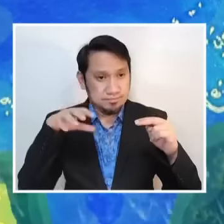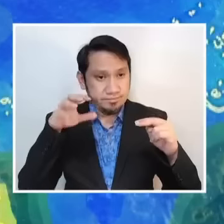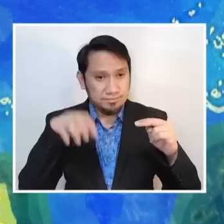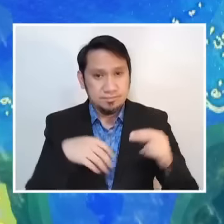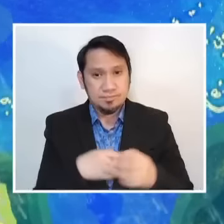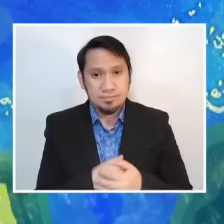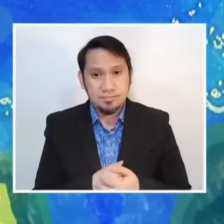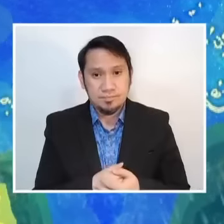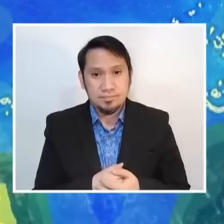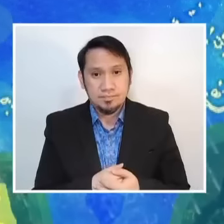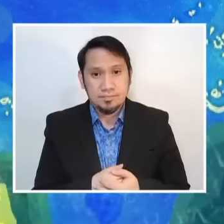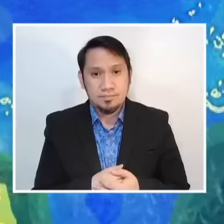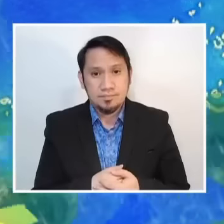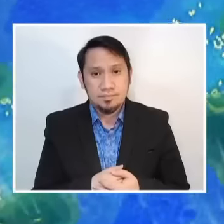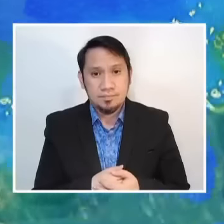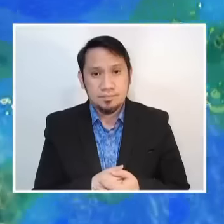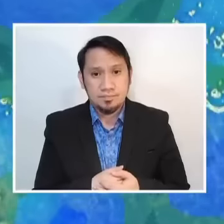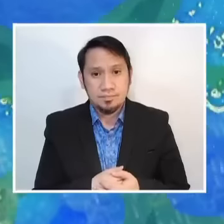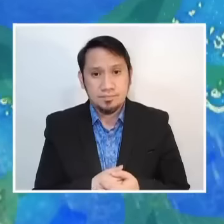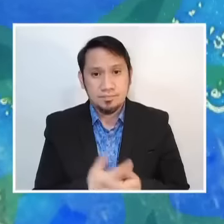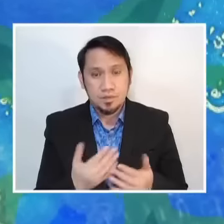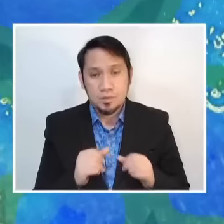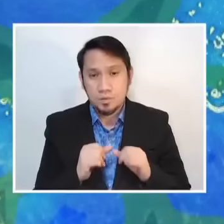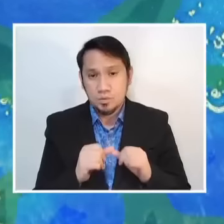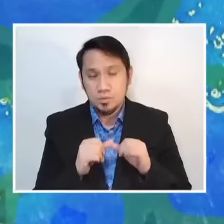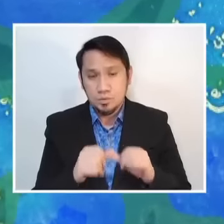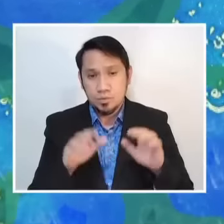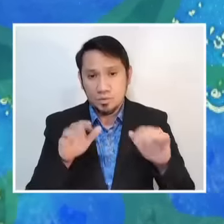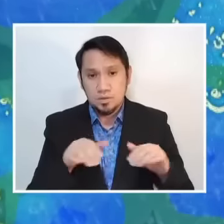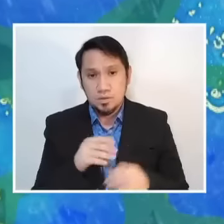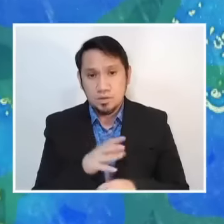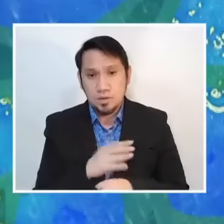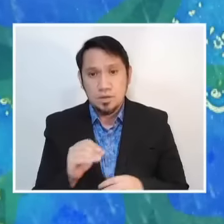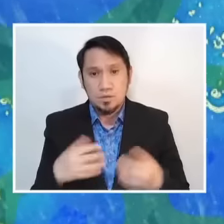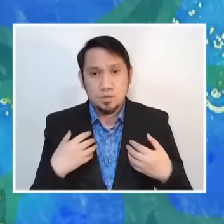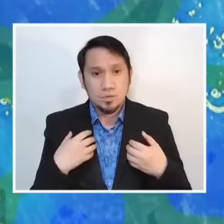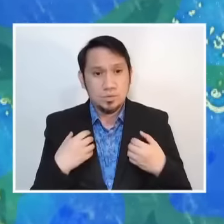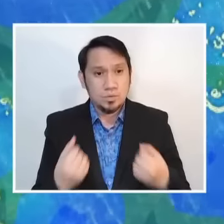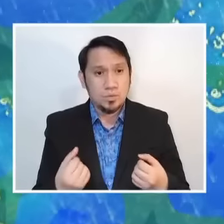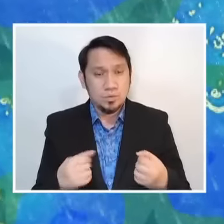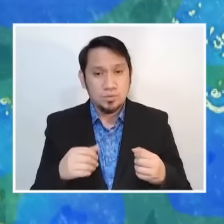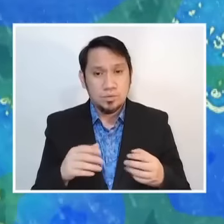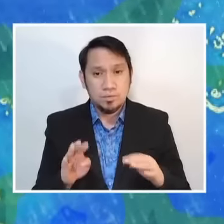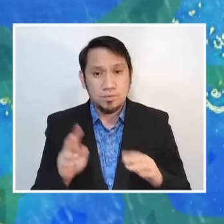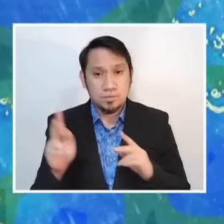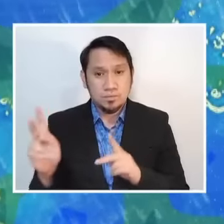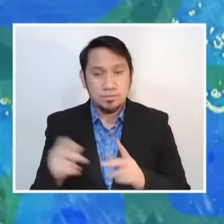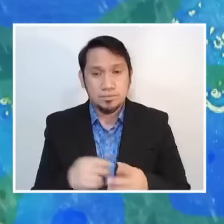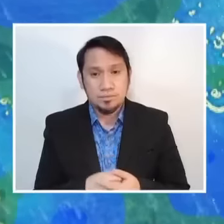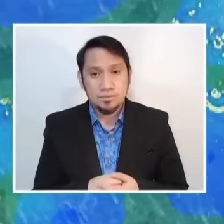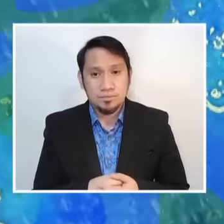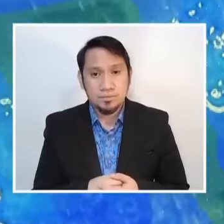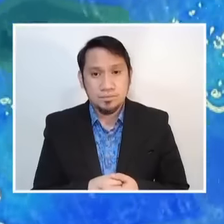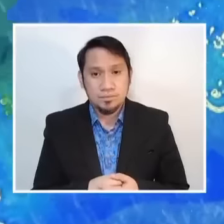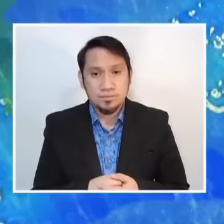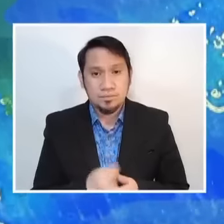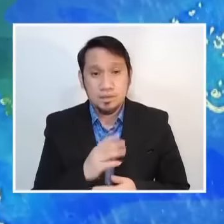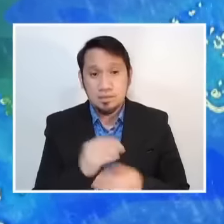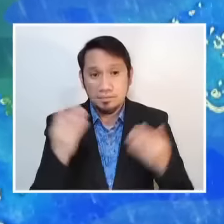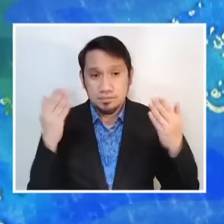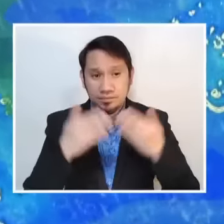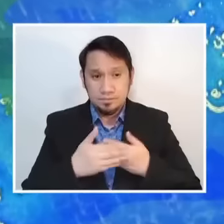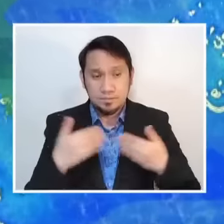at Zamboanga Peninsula. Magpapatuloy ang mga pagulang ito sa hapon at malalakas ang buhos sa Bukidnon at Lanao del Sur. At sa gabi, may